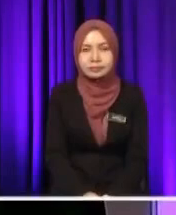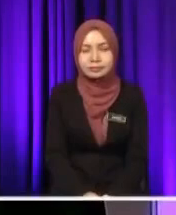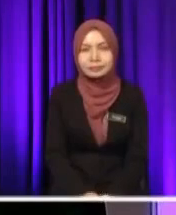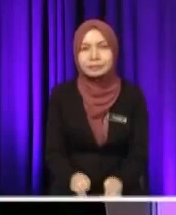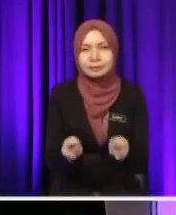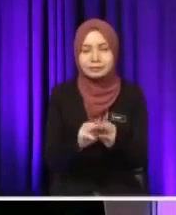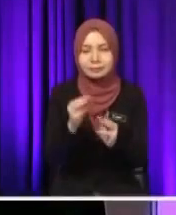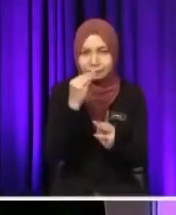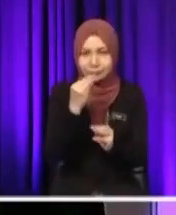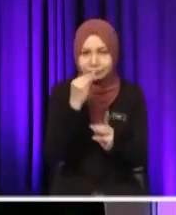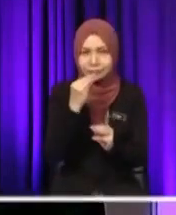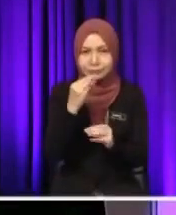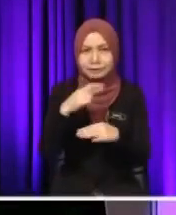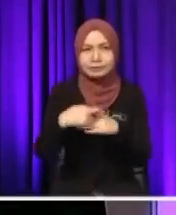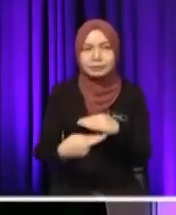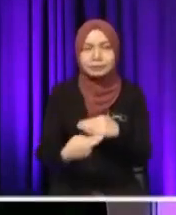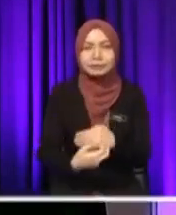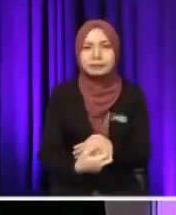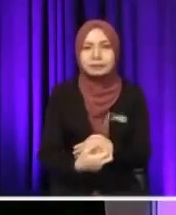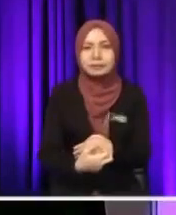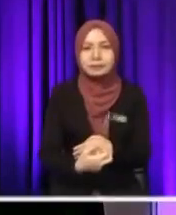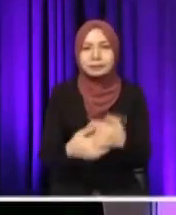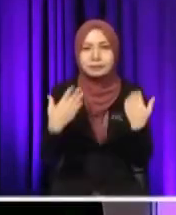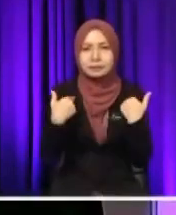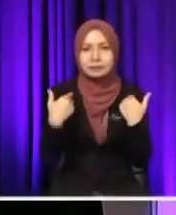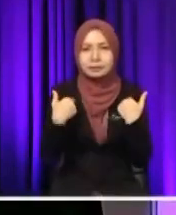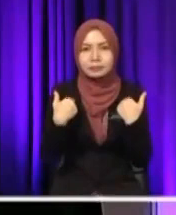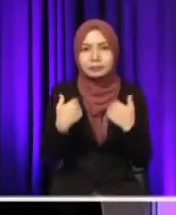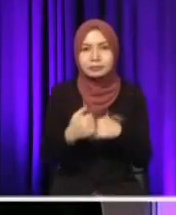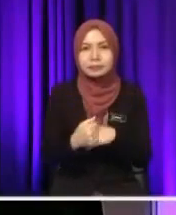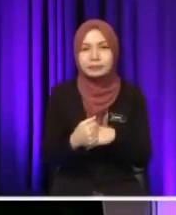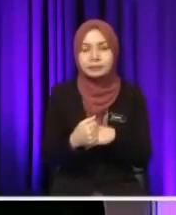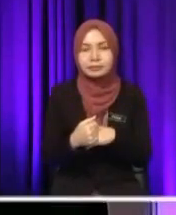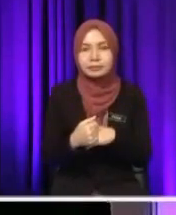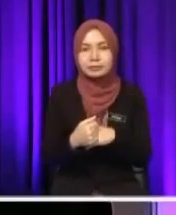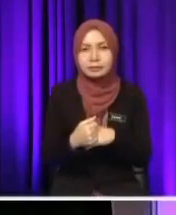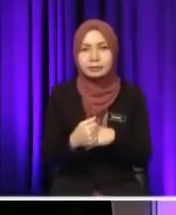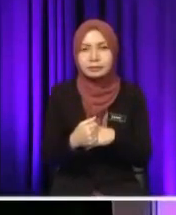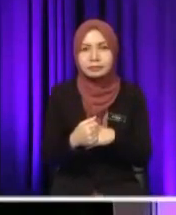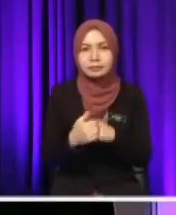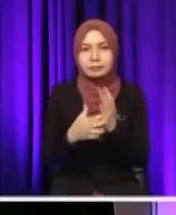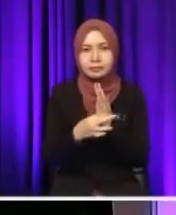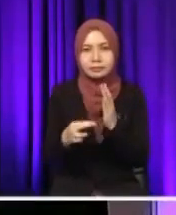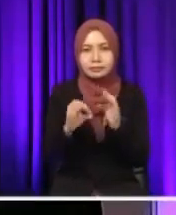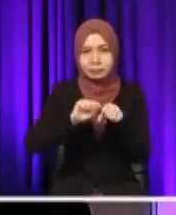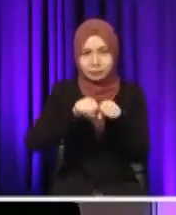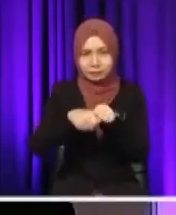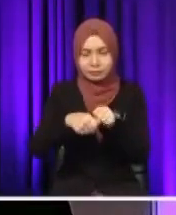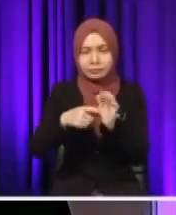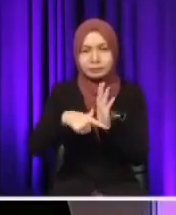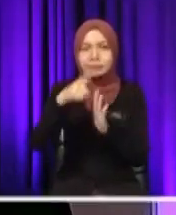makanan roti sendiri pun. Kita kena masukkan minyak supaya dia nampak lebih lembap, lebih segar. Okey, faham. Tapi